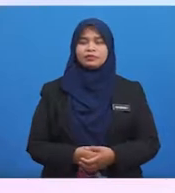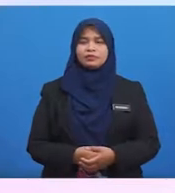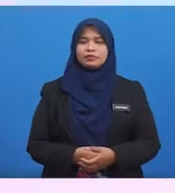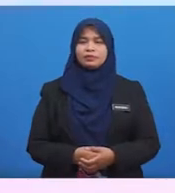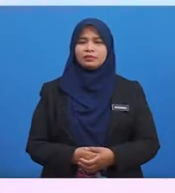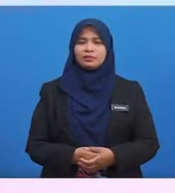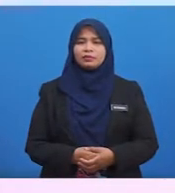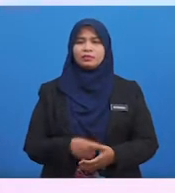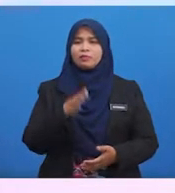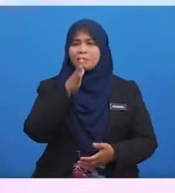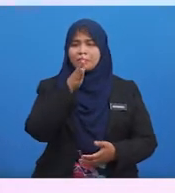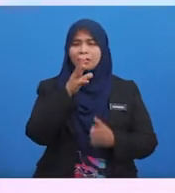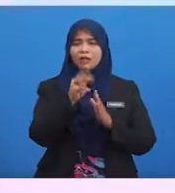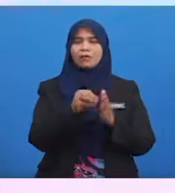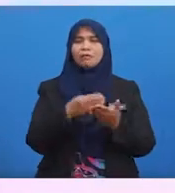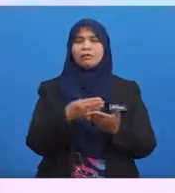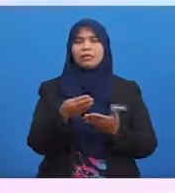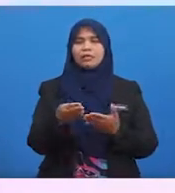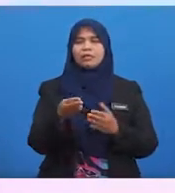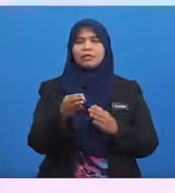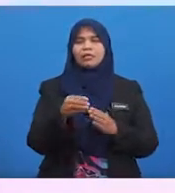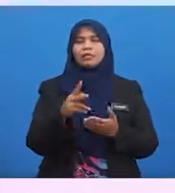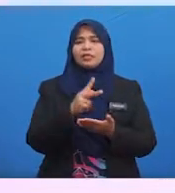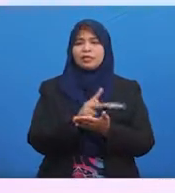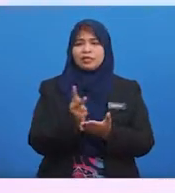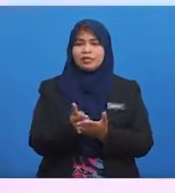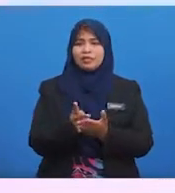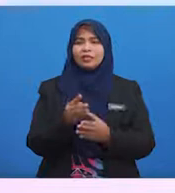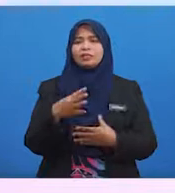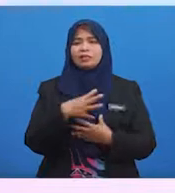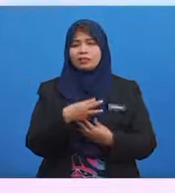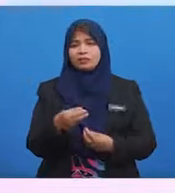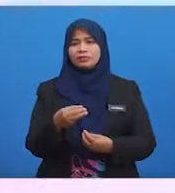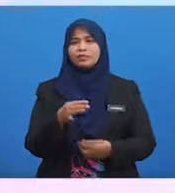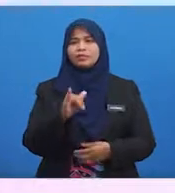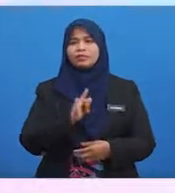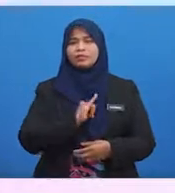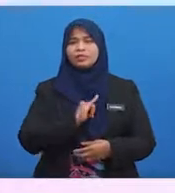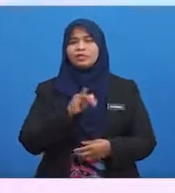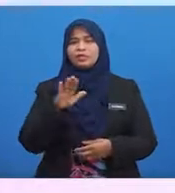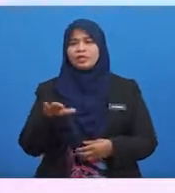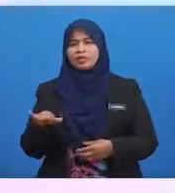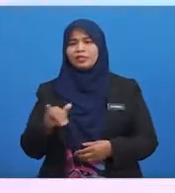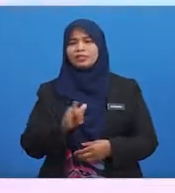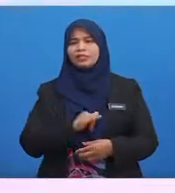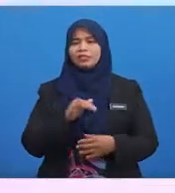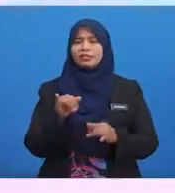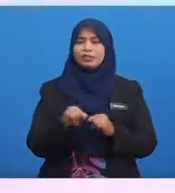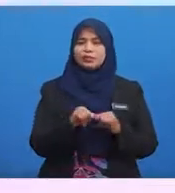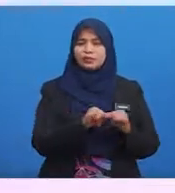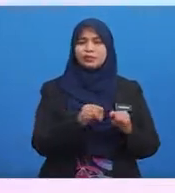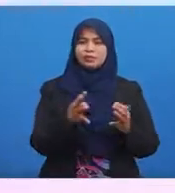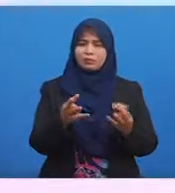Halo Mak membeli sepotong cake kegemaran science ade saya juga ingin